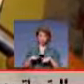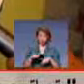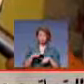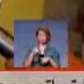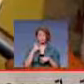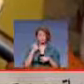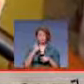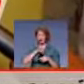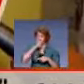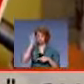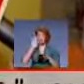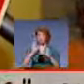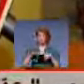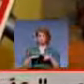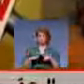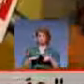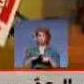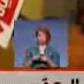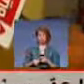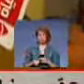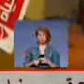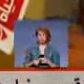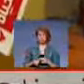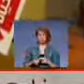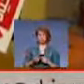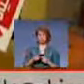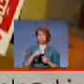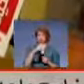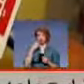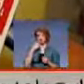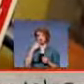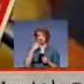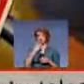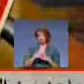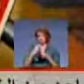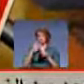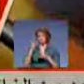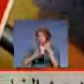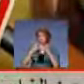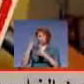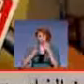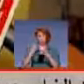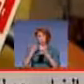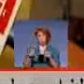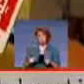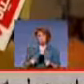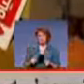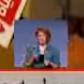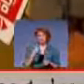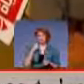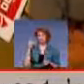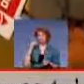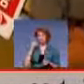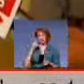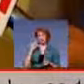انا قصدي احنا بنفترض الاسوأ ان دي ظواهر غريبه طب نواجهها ازاي كمسلمين؟ نؤمن